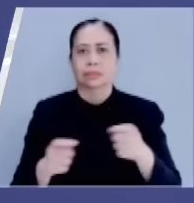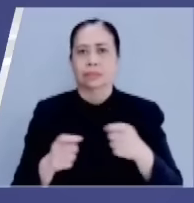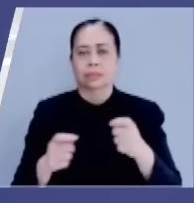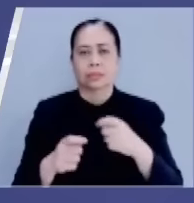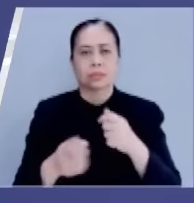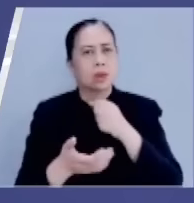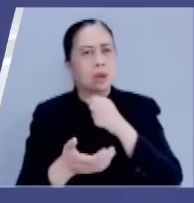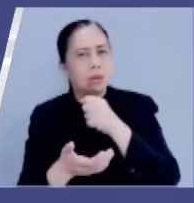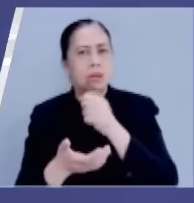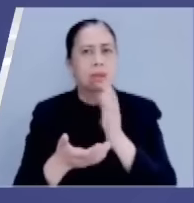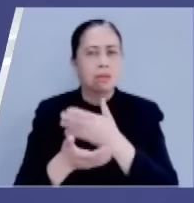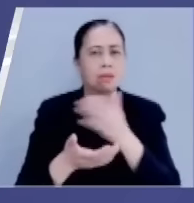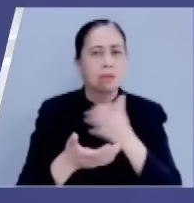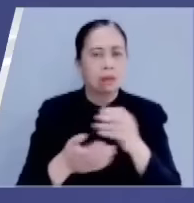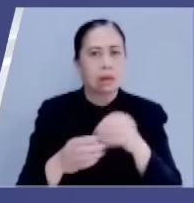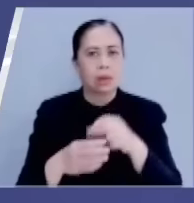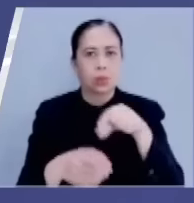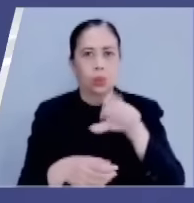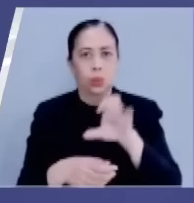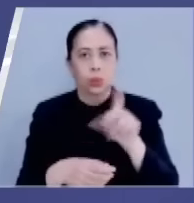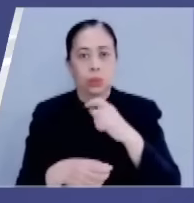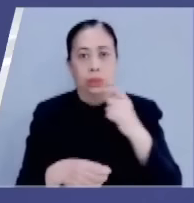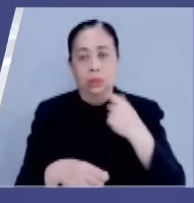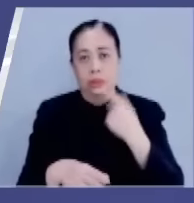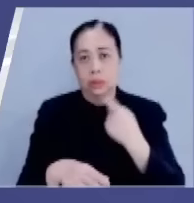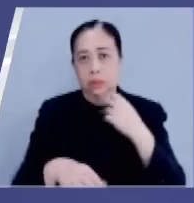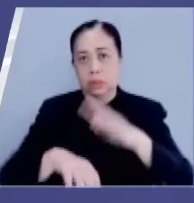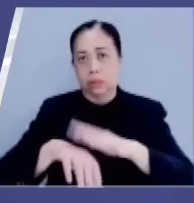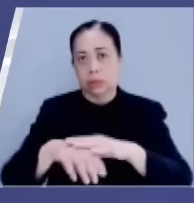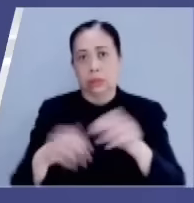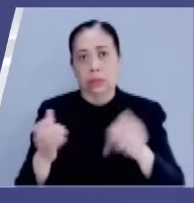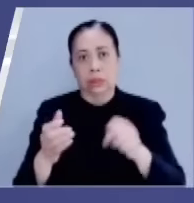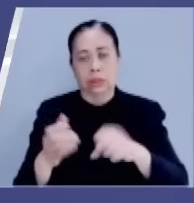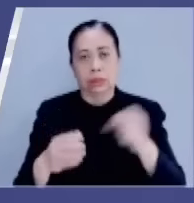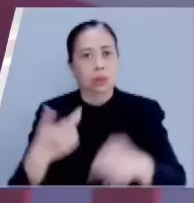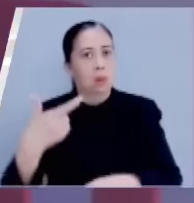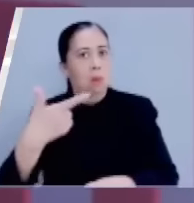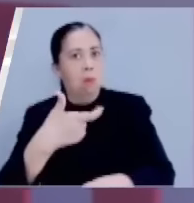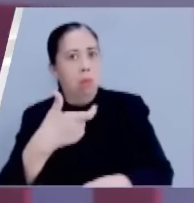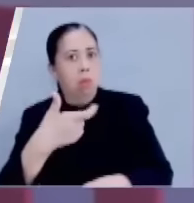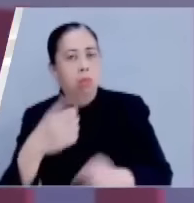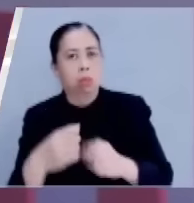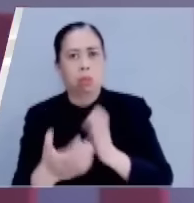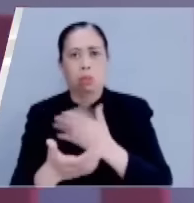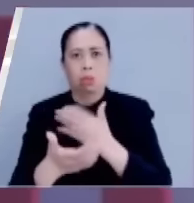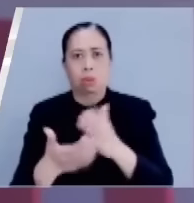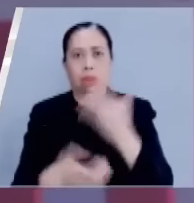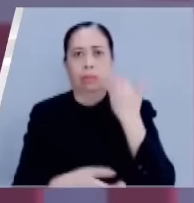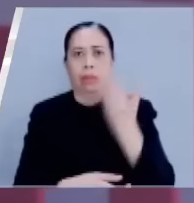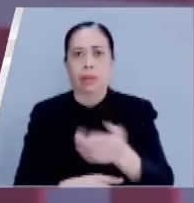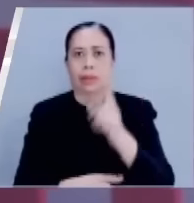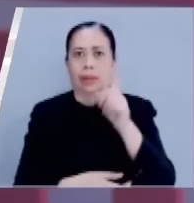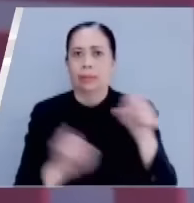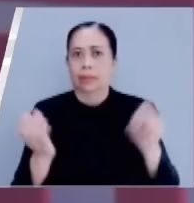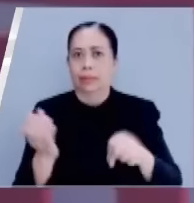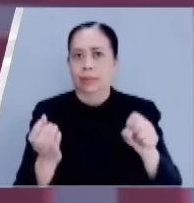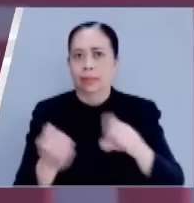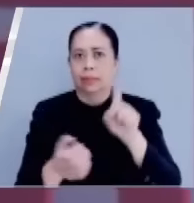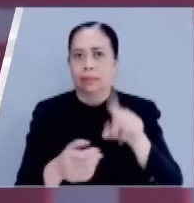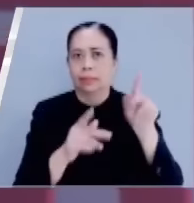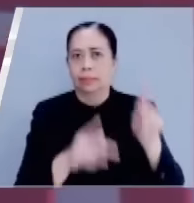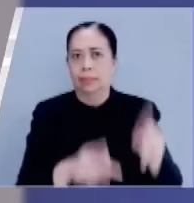Quezon City. Ang mga nanita kasing tanod, pinagbabaril ng mga kumakanta. Patay ang isa sa mga tanod at isang residente